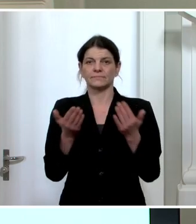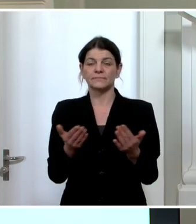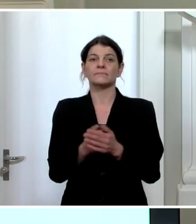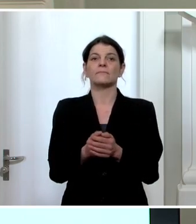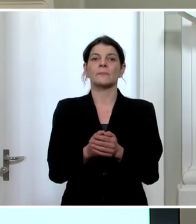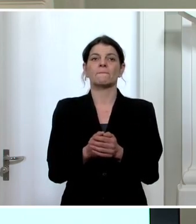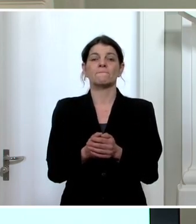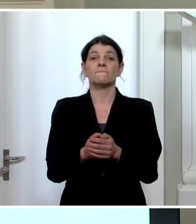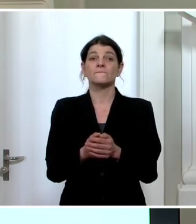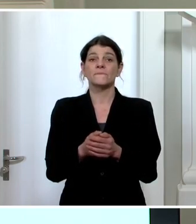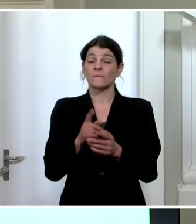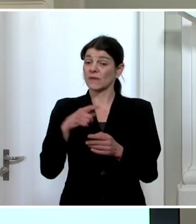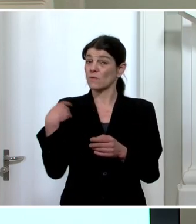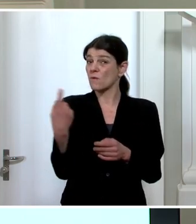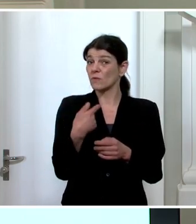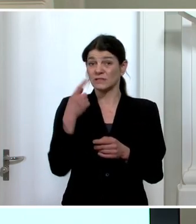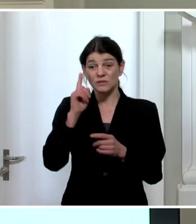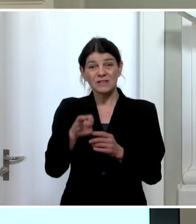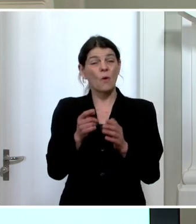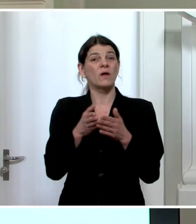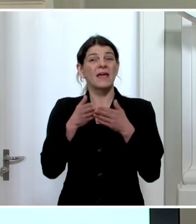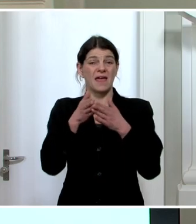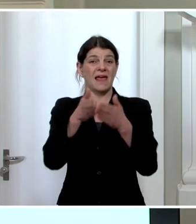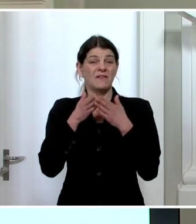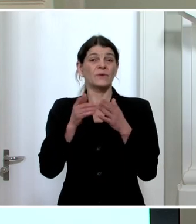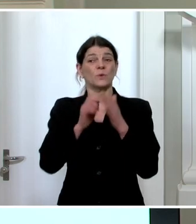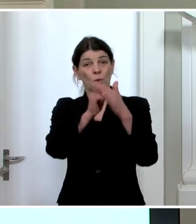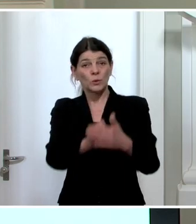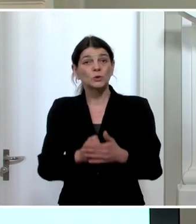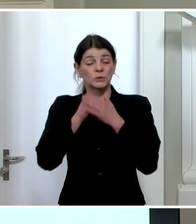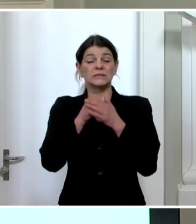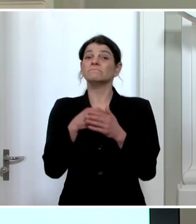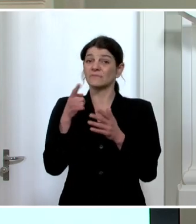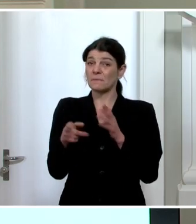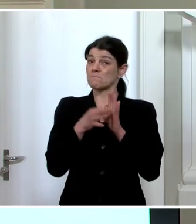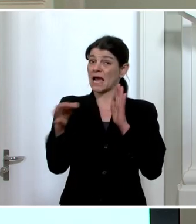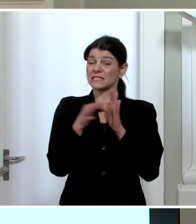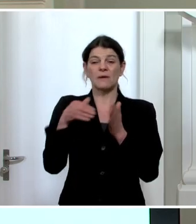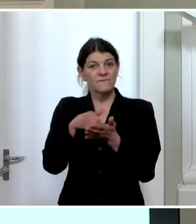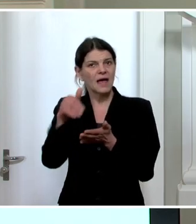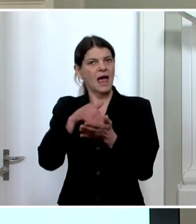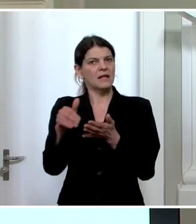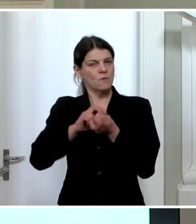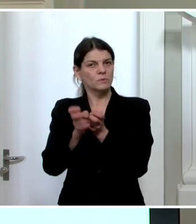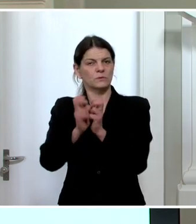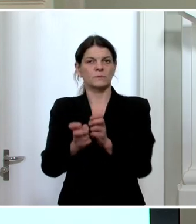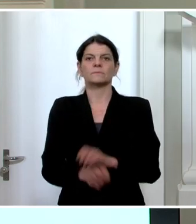verbunden, uns bei der Unterstützung dieser Maßnahmen weiterhin zu unterstützen.